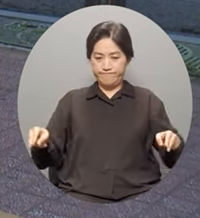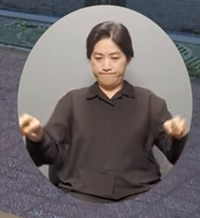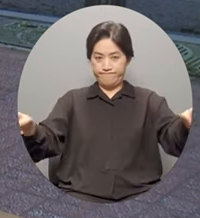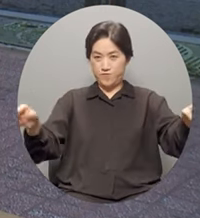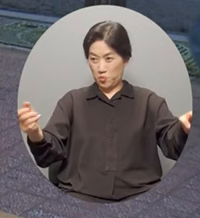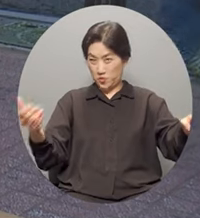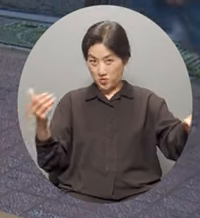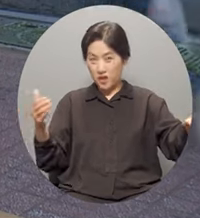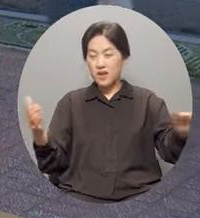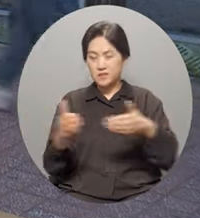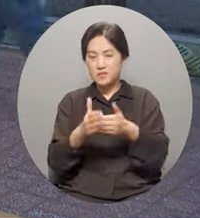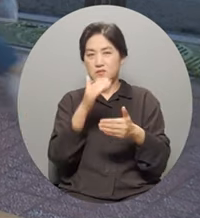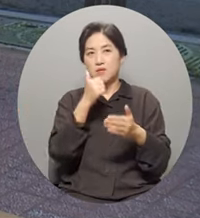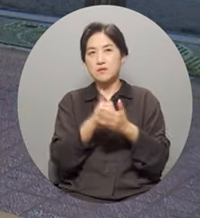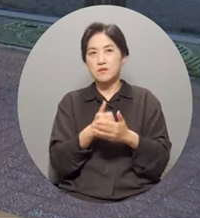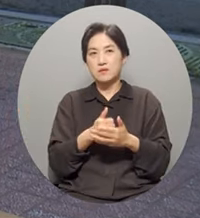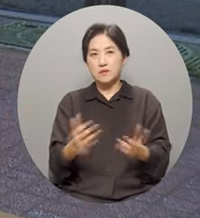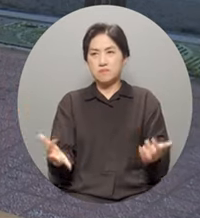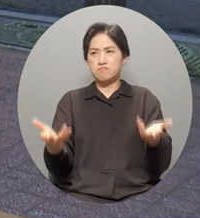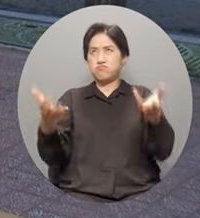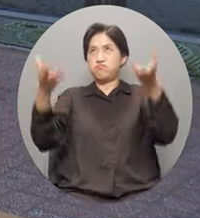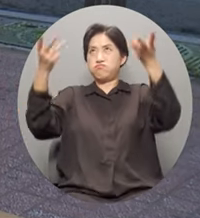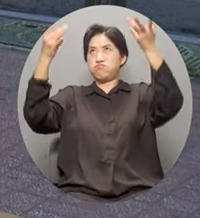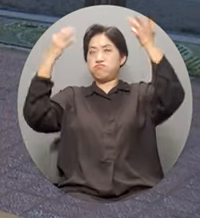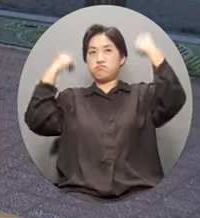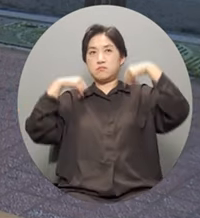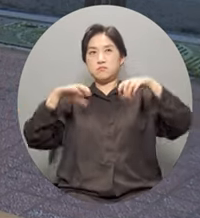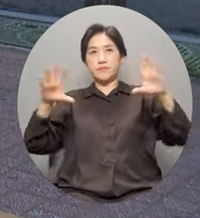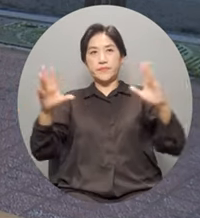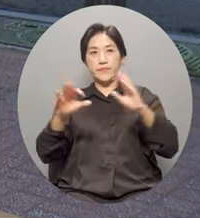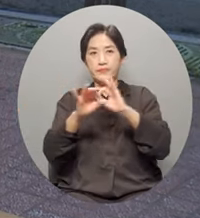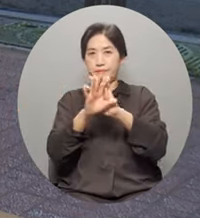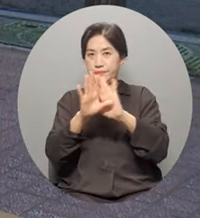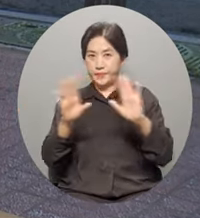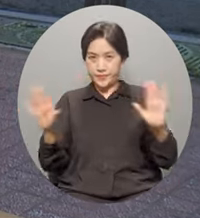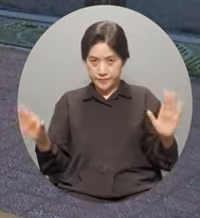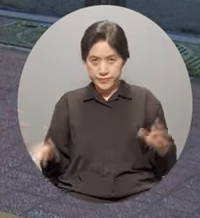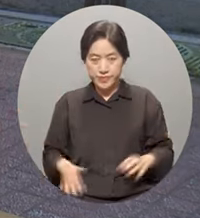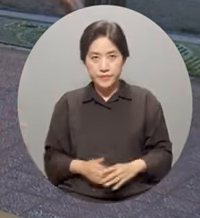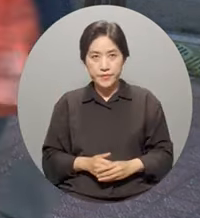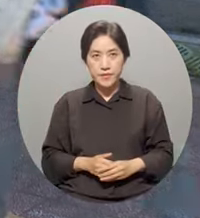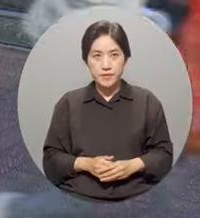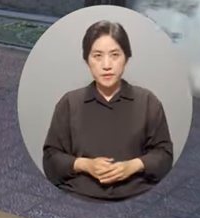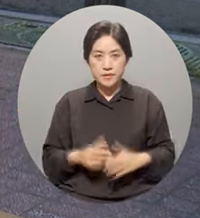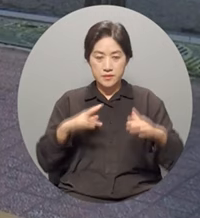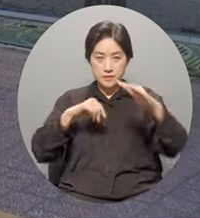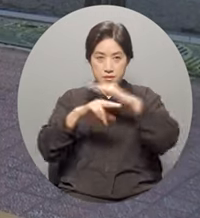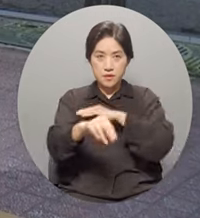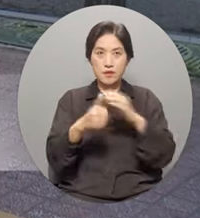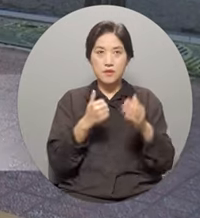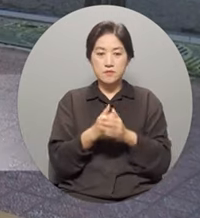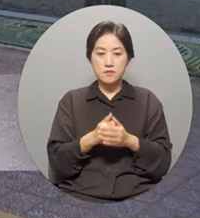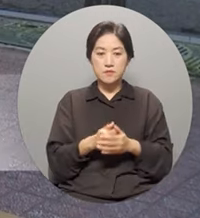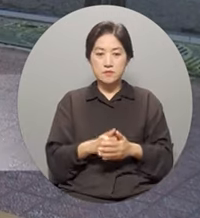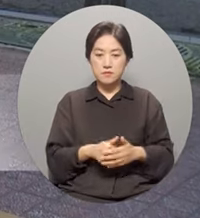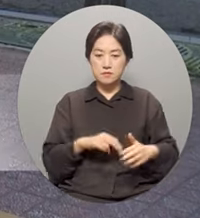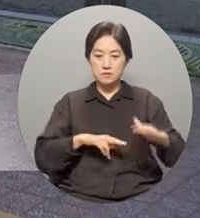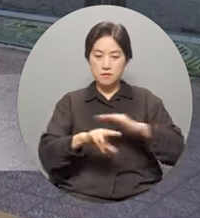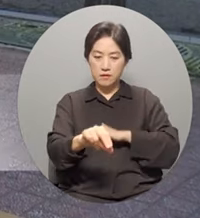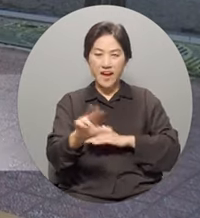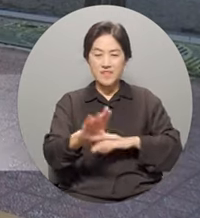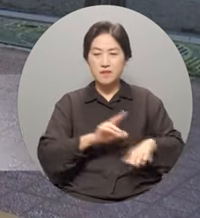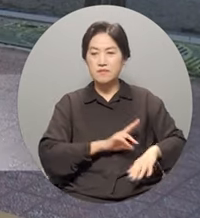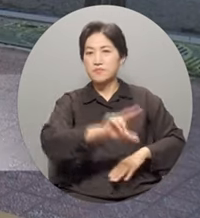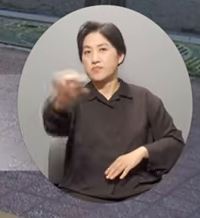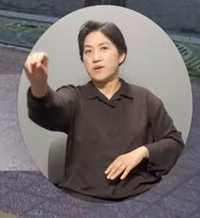있었습니다. 역사 밖으로까지 퍼져나왔던 연기는 지금은 가신 상태입니다. 지하철은 역에서 멈추지 않고 무정차